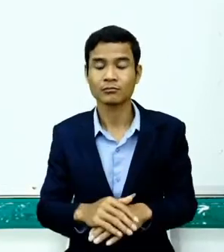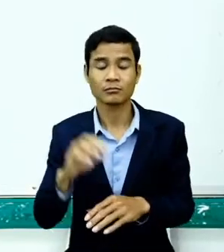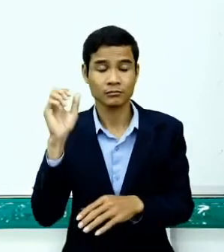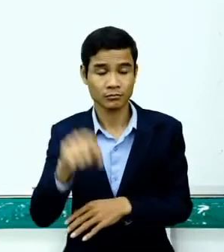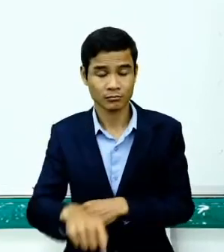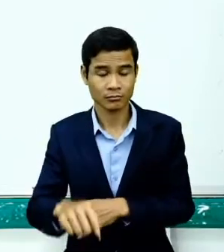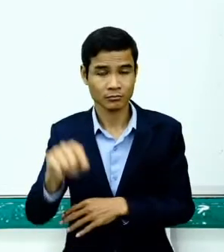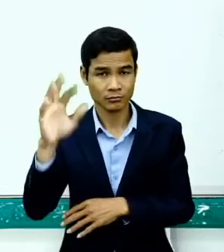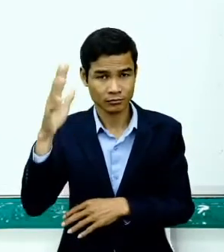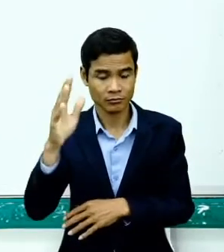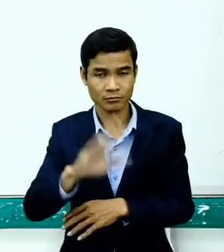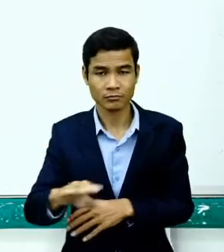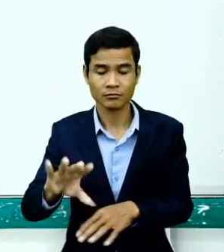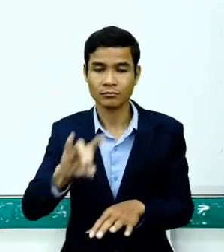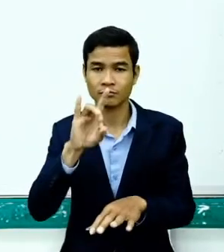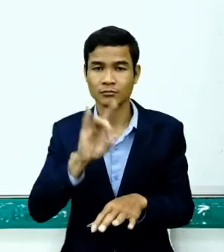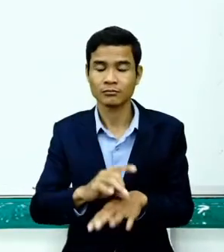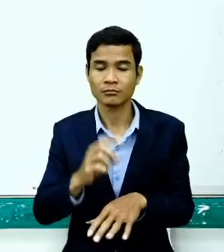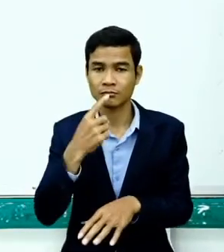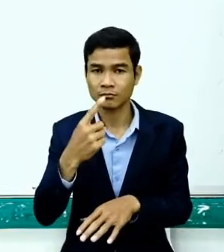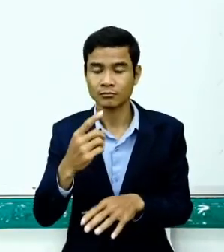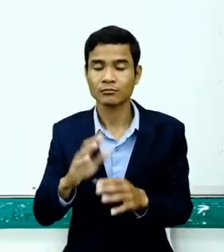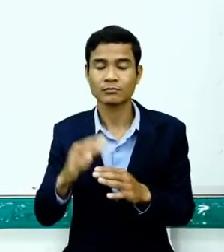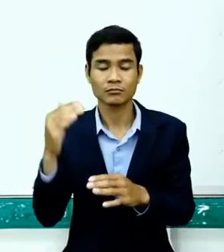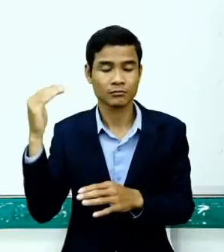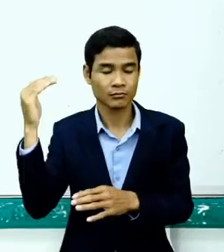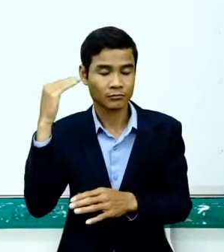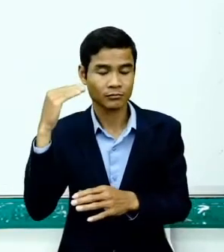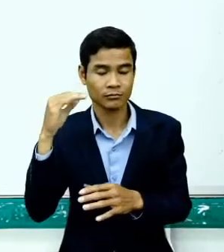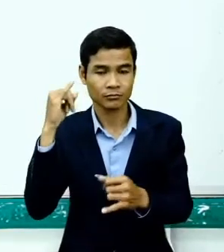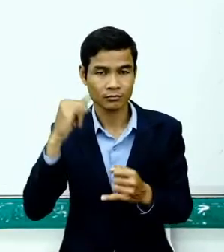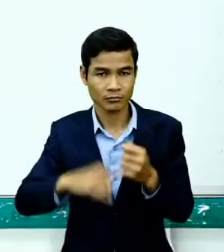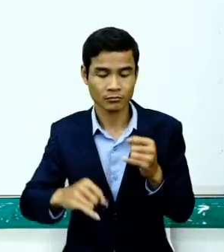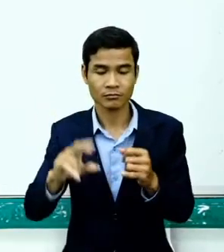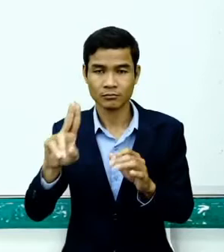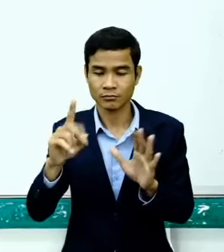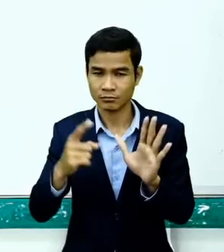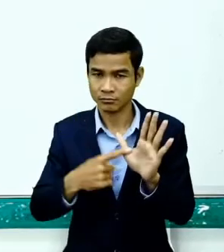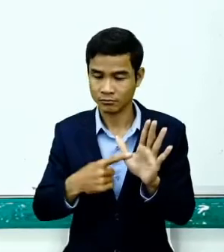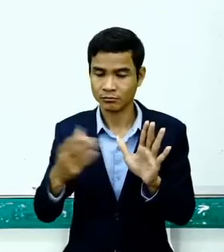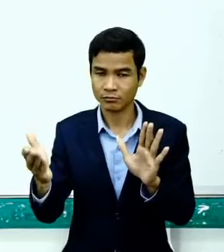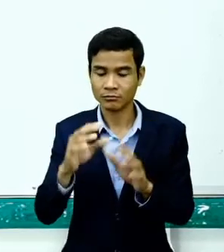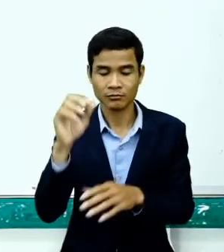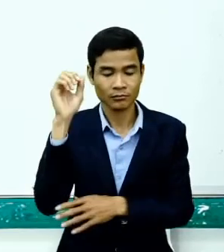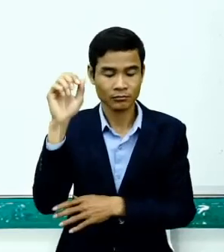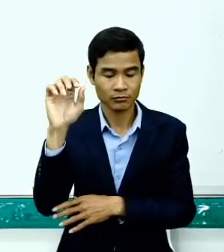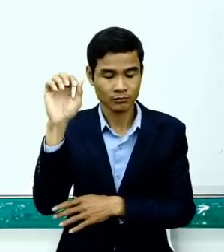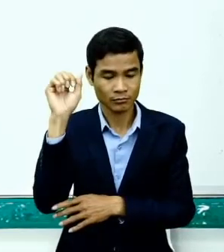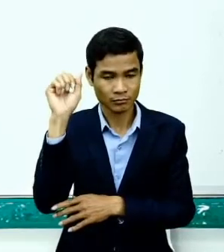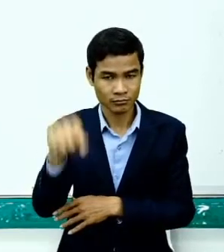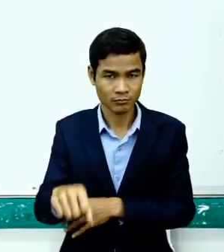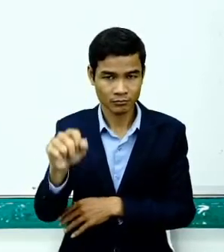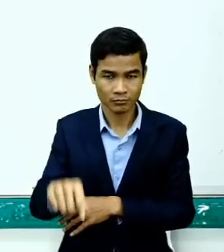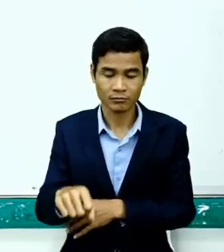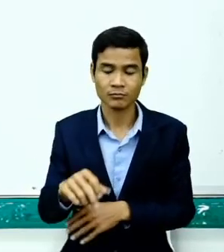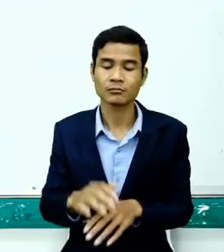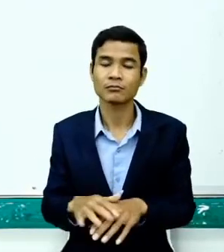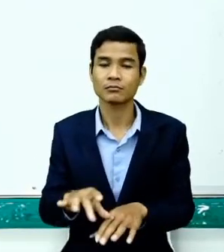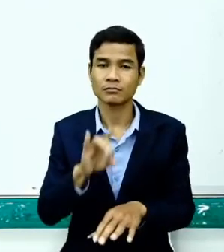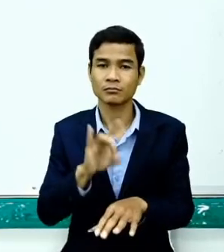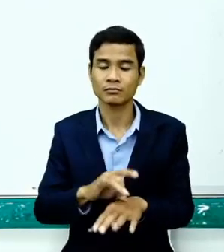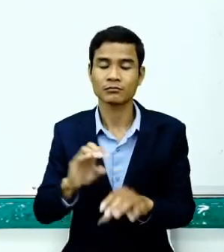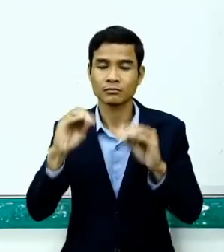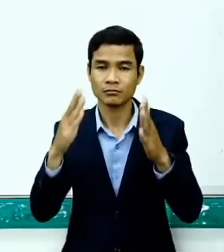តចាស់ឬទេពេលដែលអ្នកគ្រូបន្លឺសូរដែលមានសូរចុងអ៊ីគឺយើងលើកដៃឡើងលើហើយងក់ចុះក្រោម